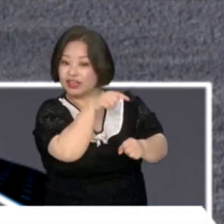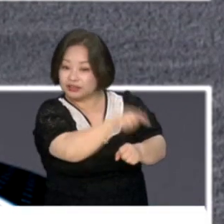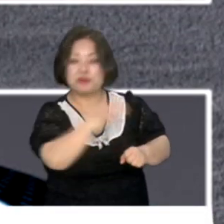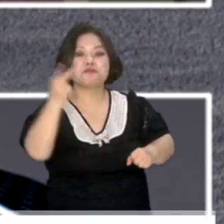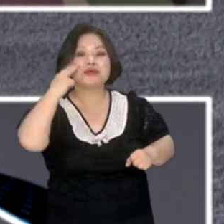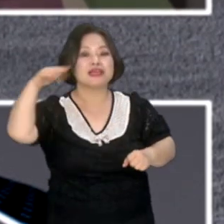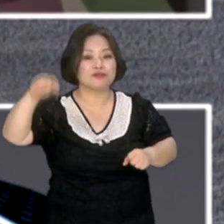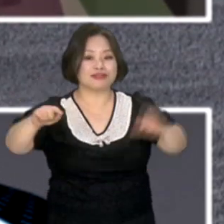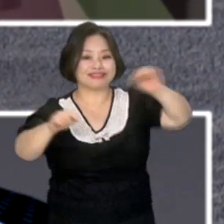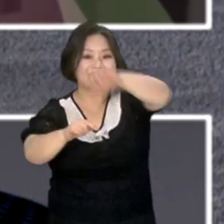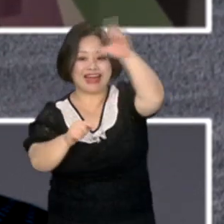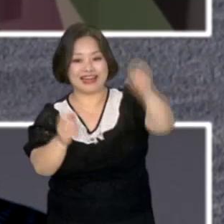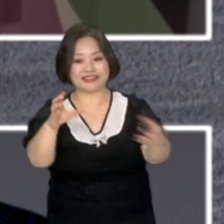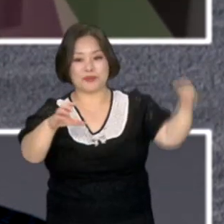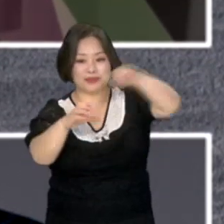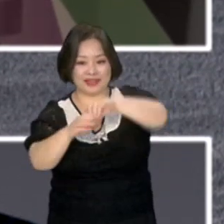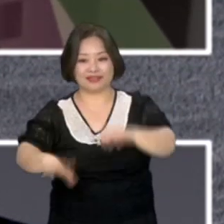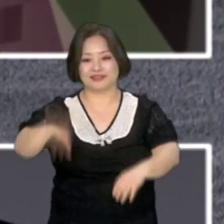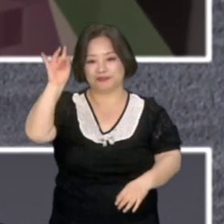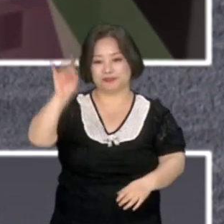미국 달 착륙선의 실리는 건 이번이 처음입니다